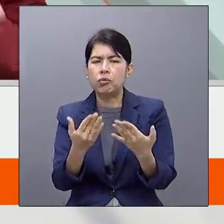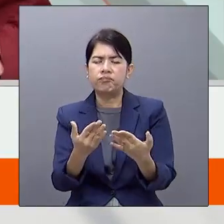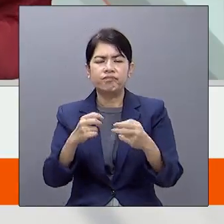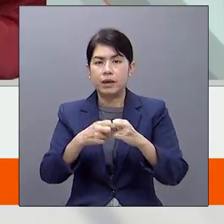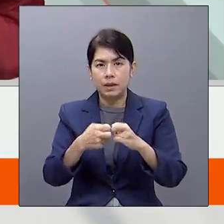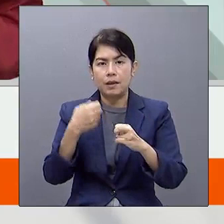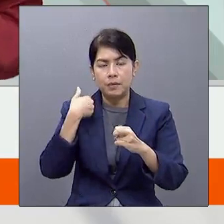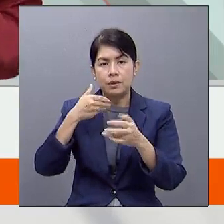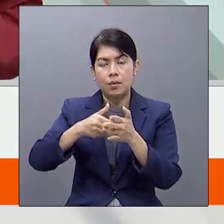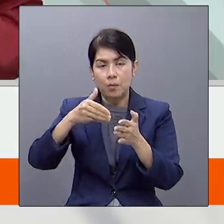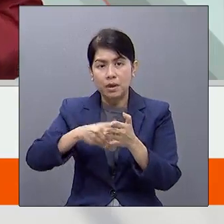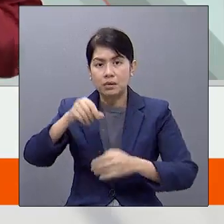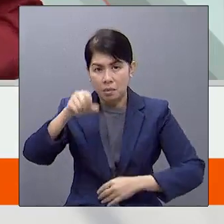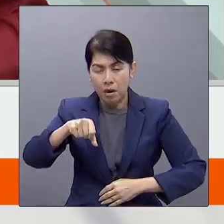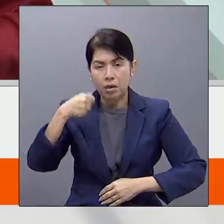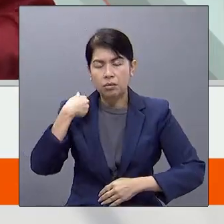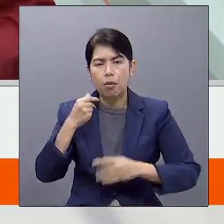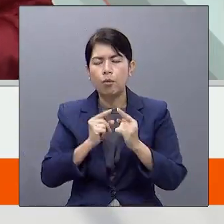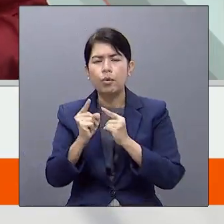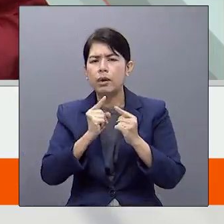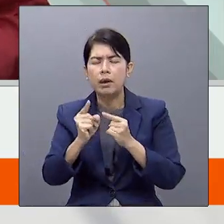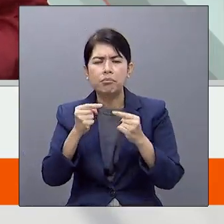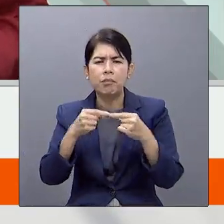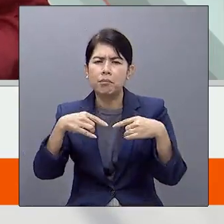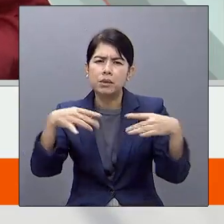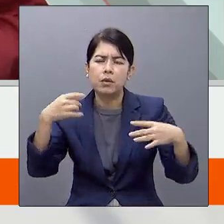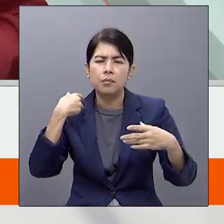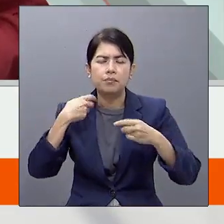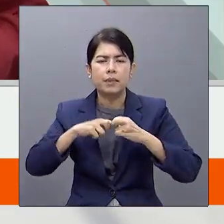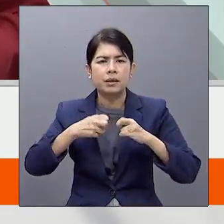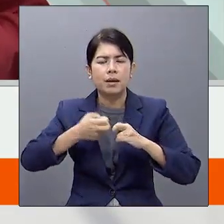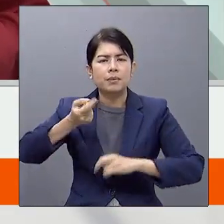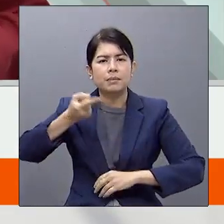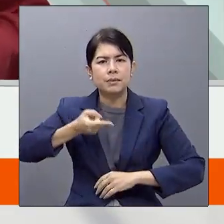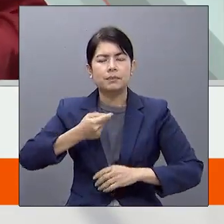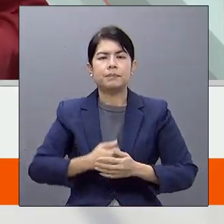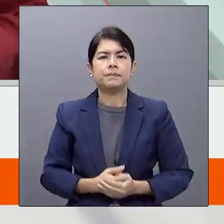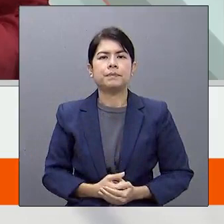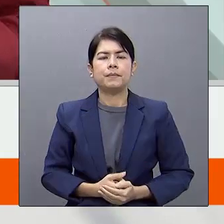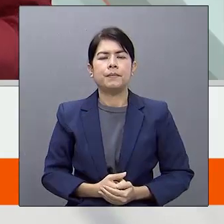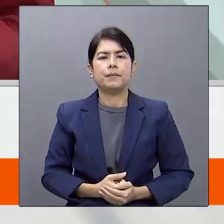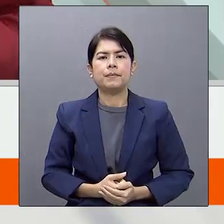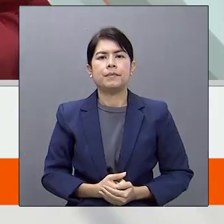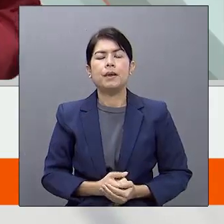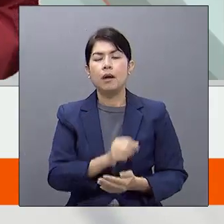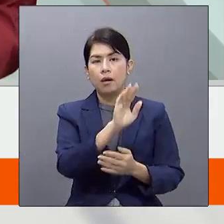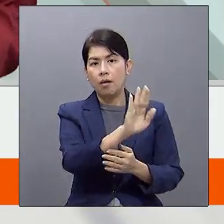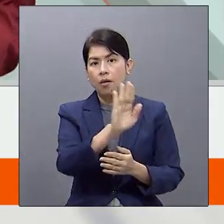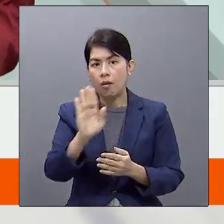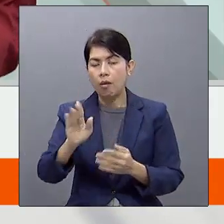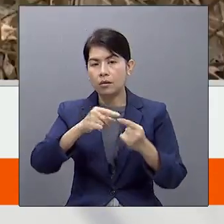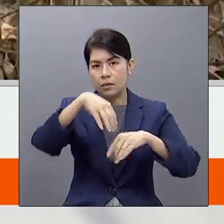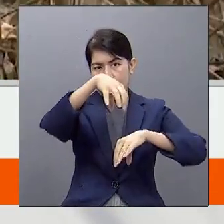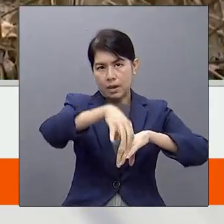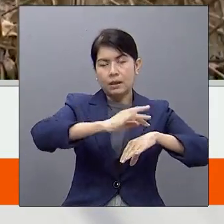ยังคงเกิดปัญหาในลักษณะแบบนี้ซ้ำๆขึ้นอีกคุณบรรณรส มันคือแต่ละพื้นที่แต่ละอุทยานเนี่ยครับมันก็มี